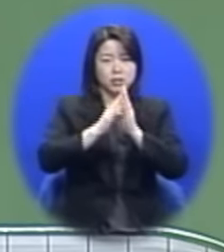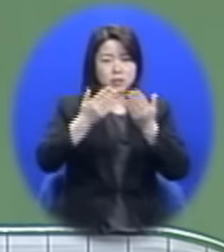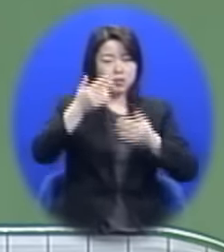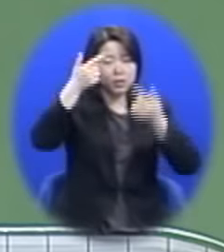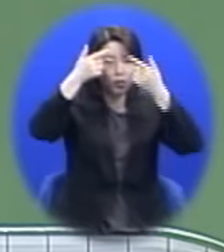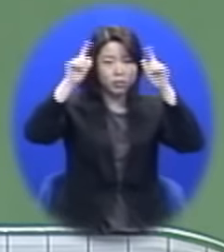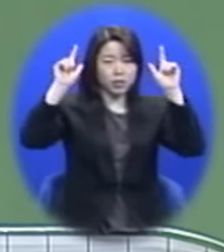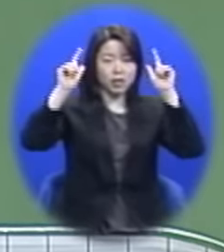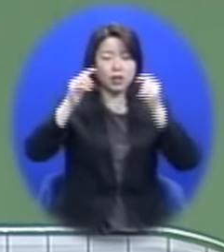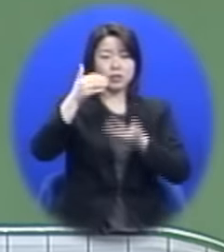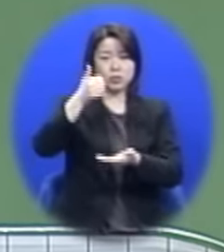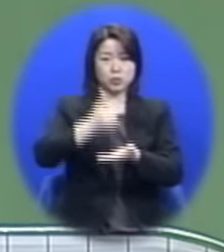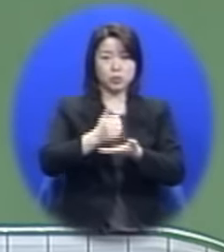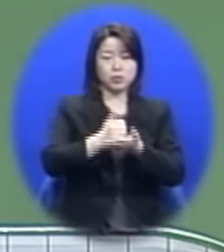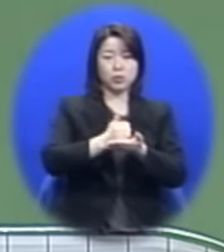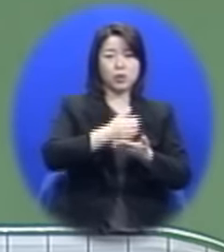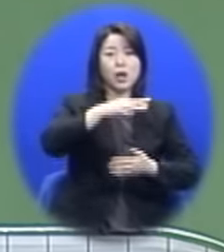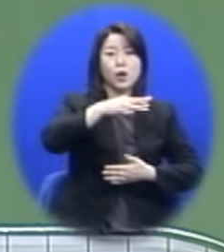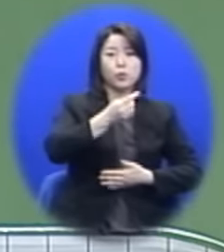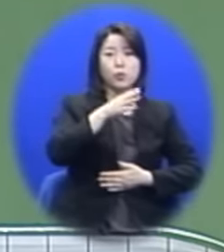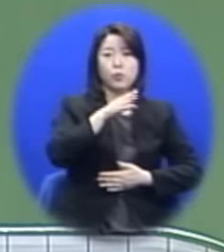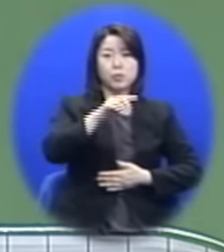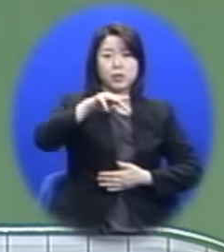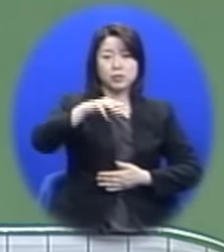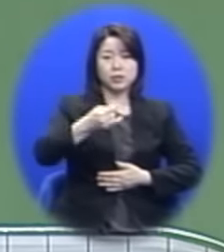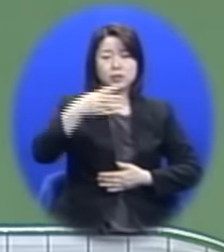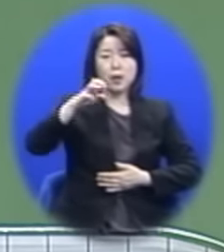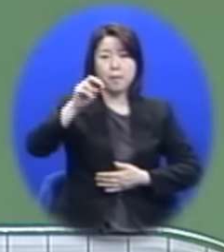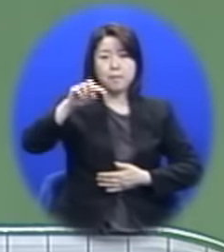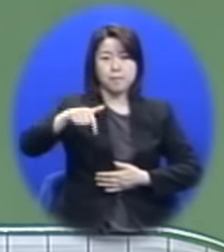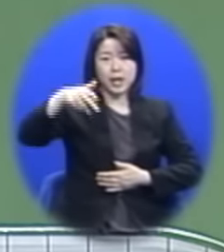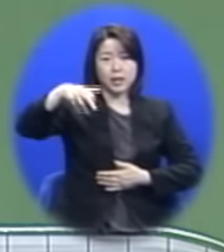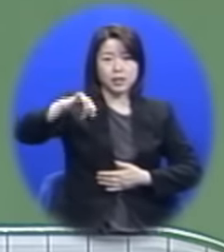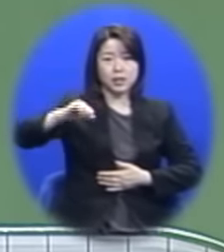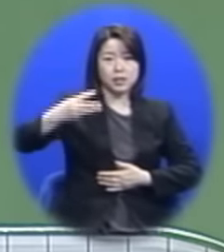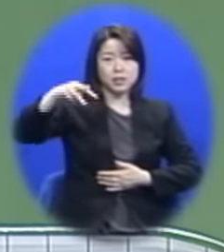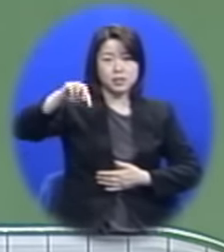로버트슨 맥킬킨 박사의 아내 사랑 이야기가 나옵니다.